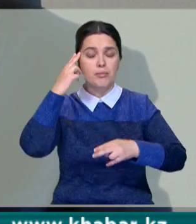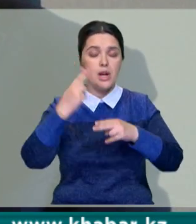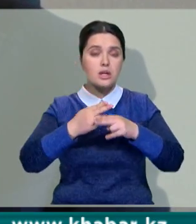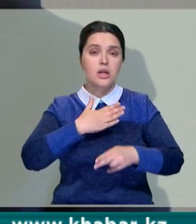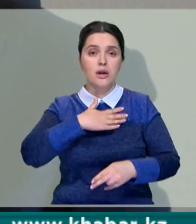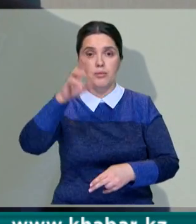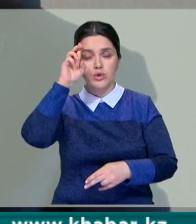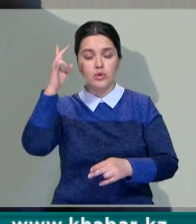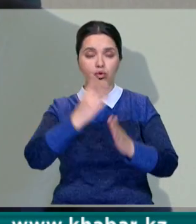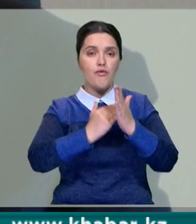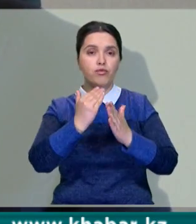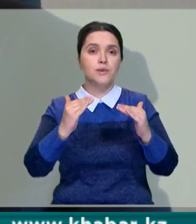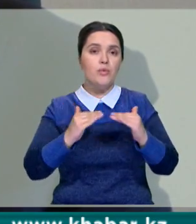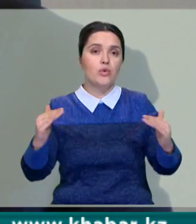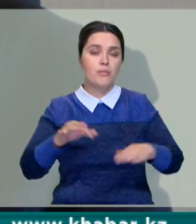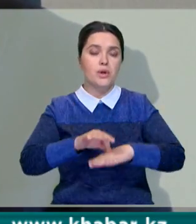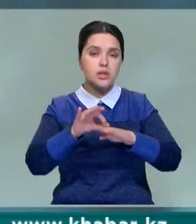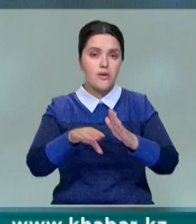провести выборы на высшем уровне.